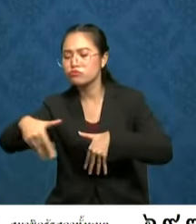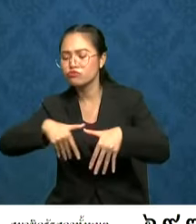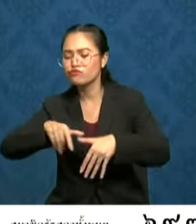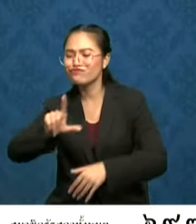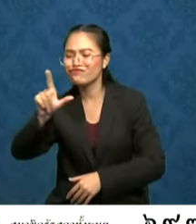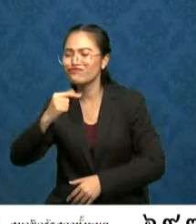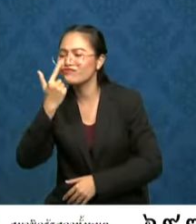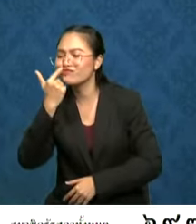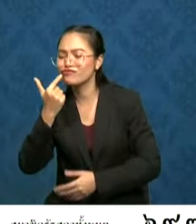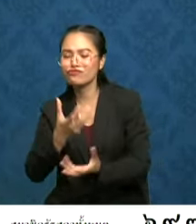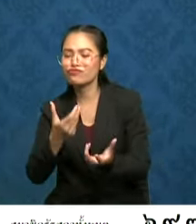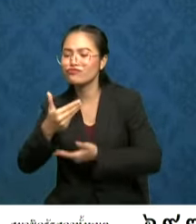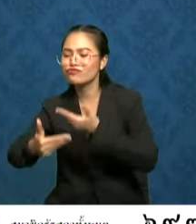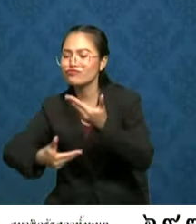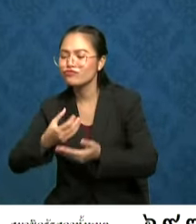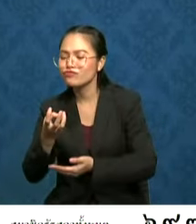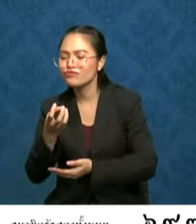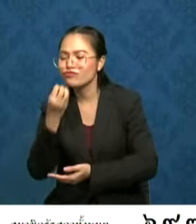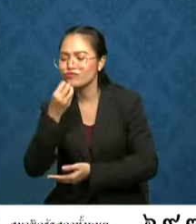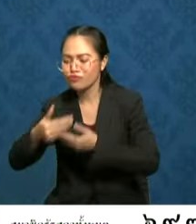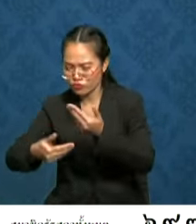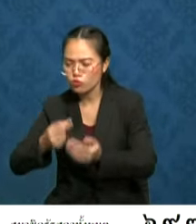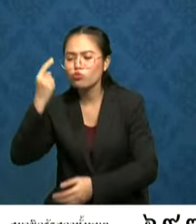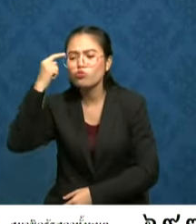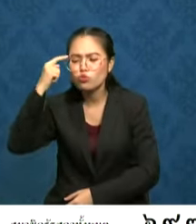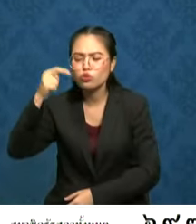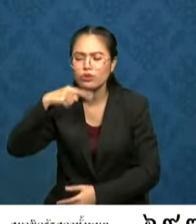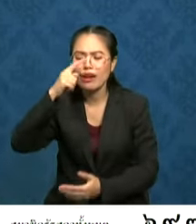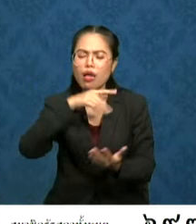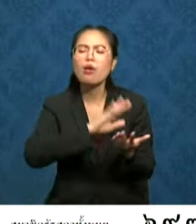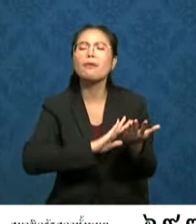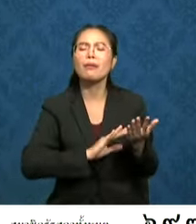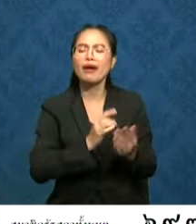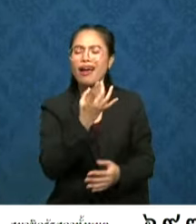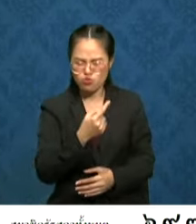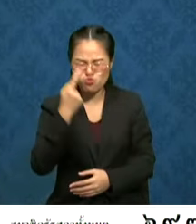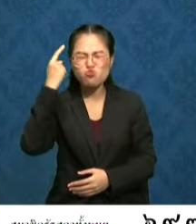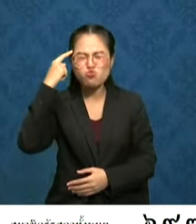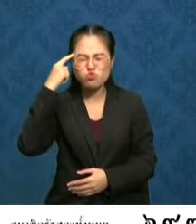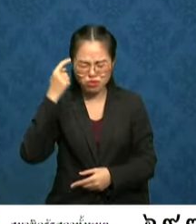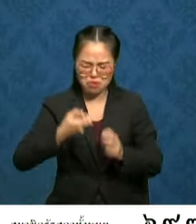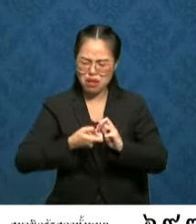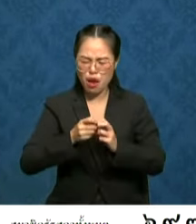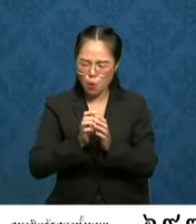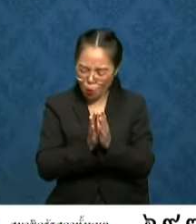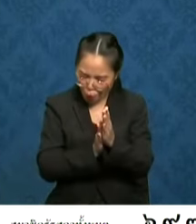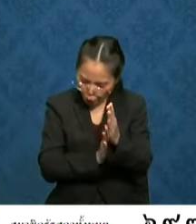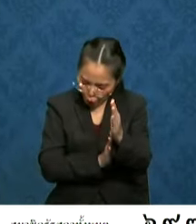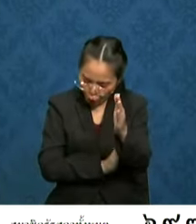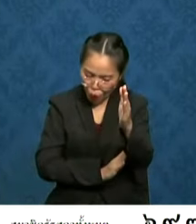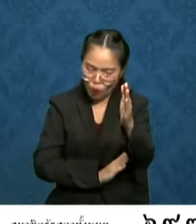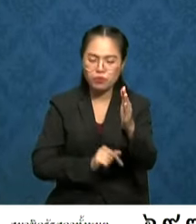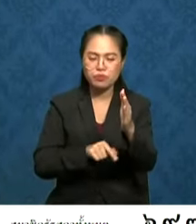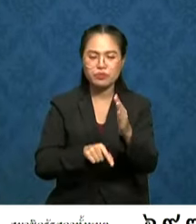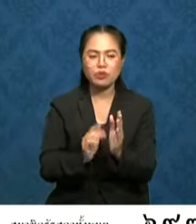ที่ขายข้าวแกงอยู่ในตลาดเขาก็รู้แต่ปัญหาเหล่านี้มันฝังลากลึกและคน